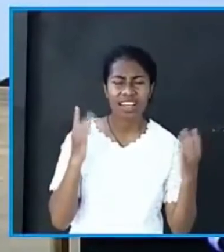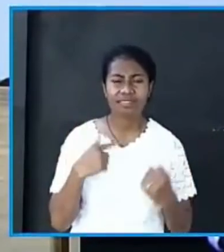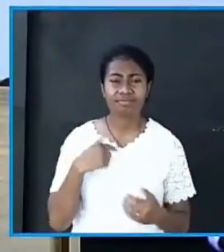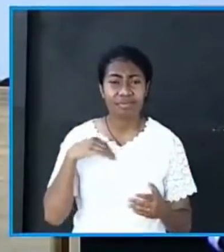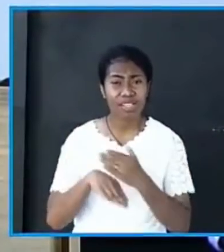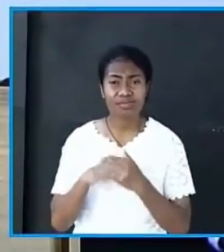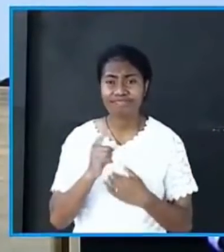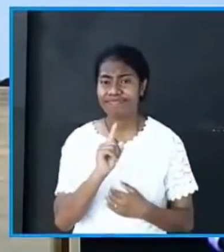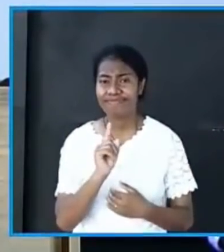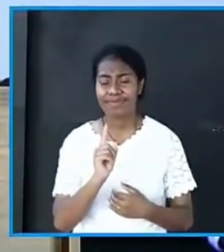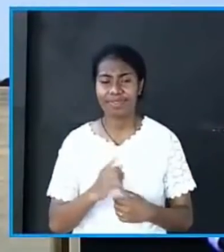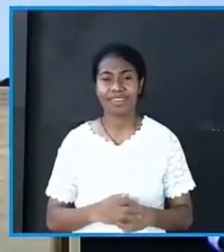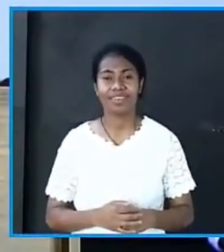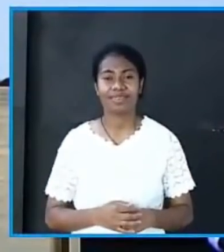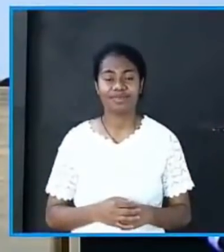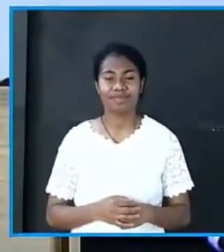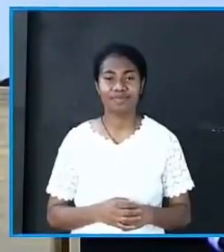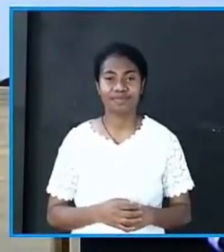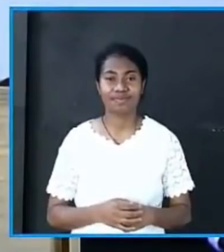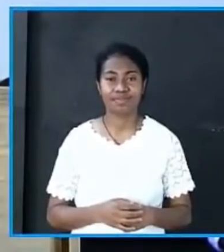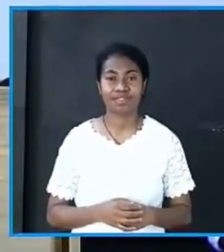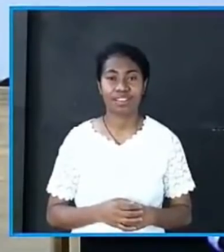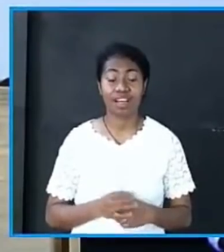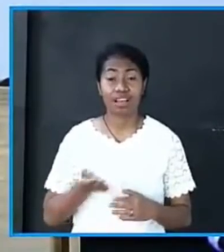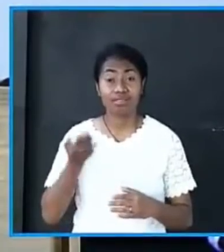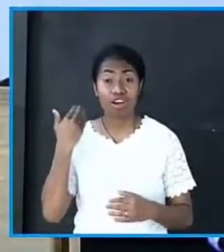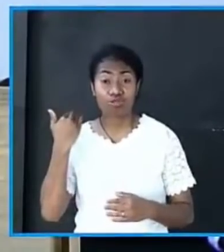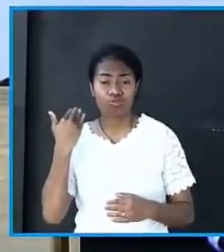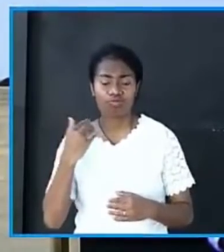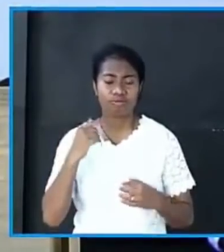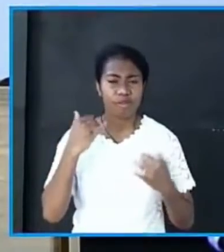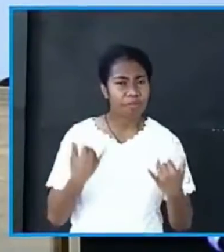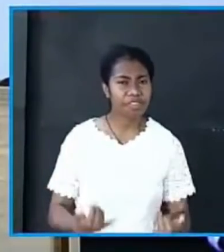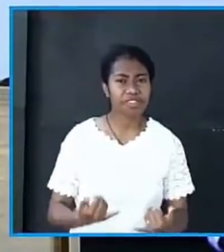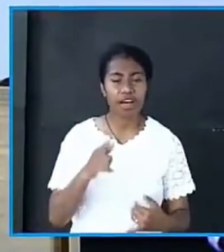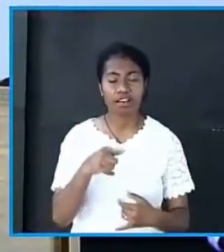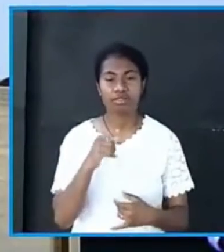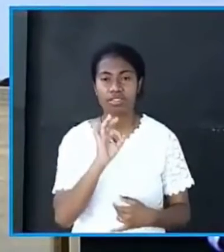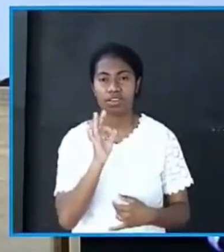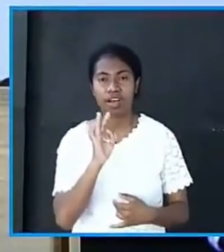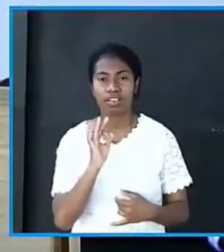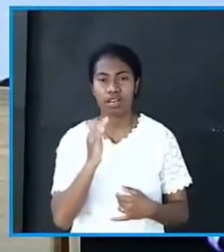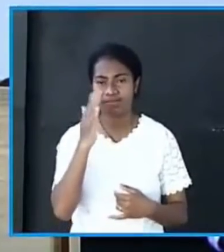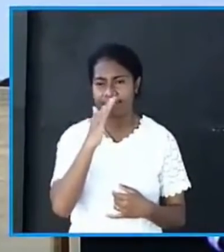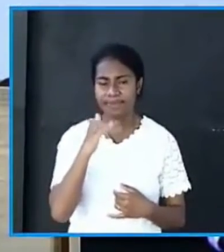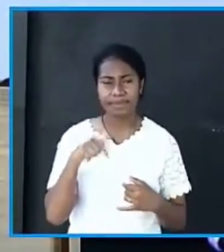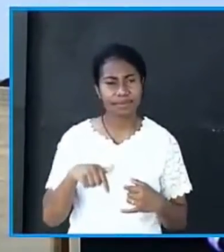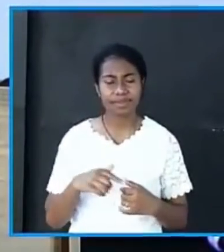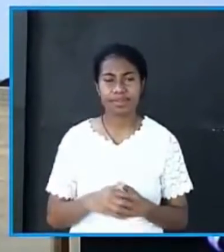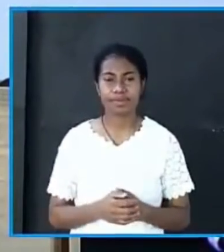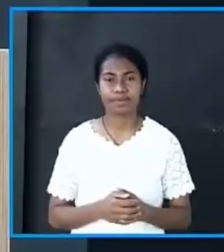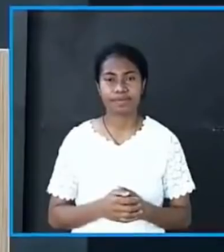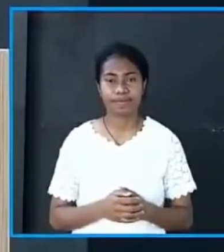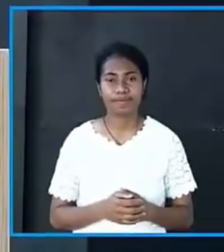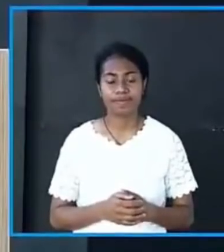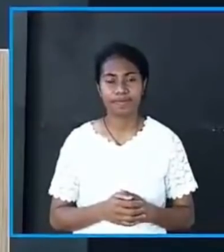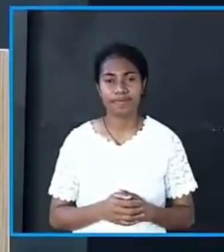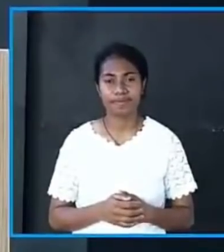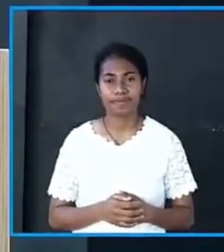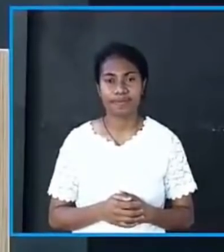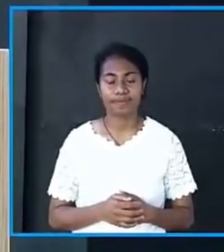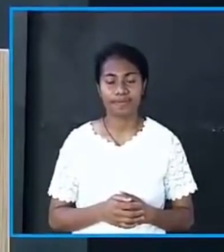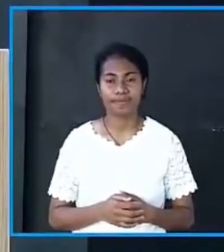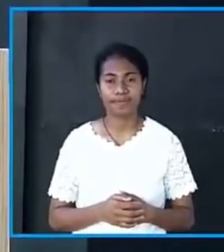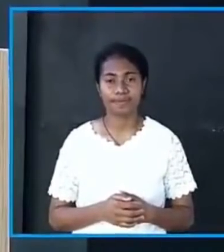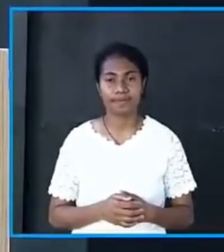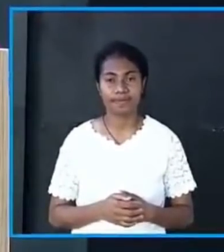habisnya bukan lagi dari dulu sampai sekarang cara cari makan ya begitu Hai